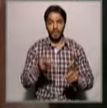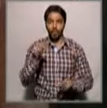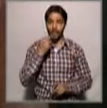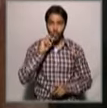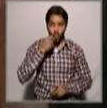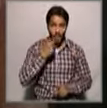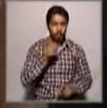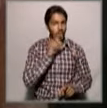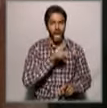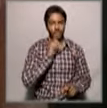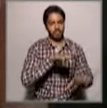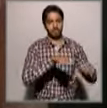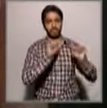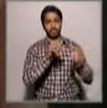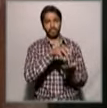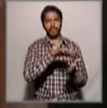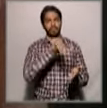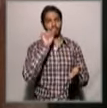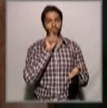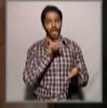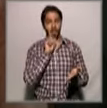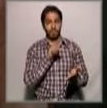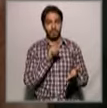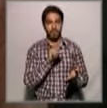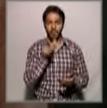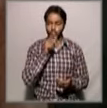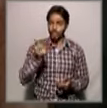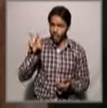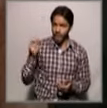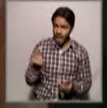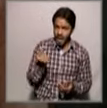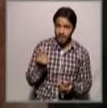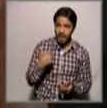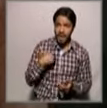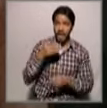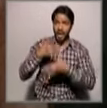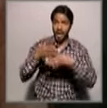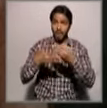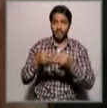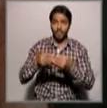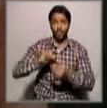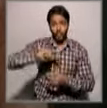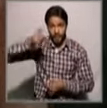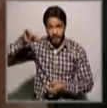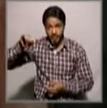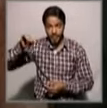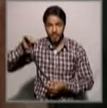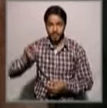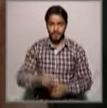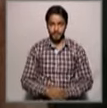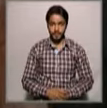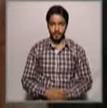ورق مكتوب. طب خليك انت مكاني وانا ابني شقه ليا، مش انا ليا شقه وانت اتنين، اطلع بره